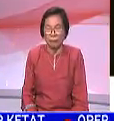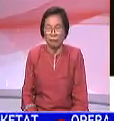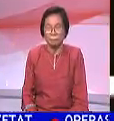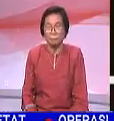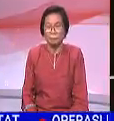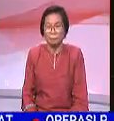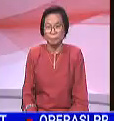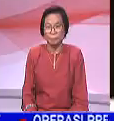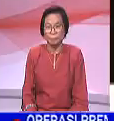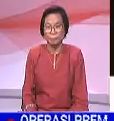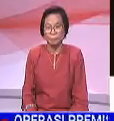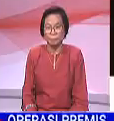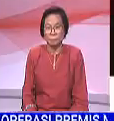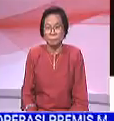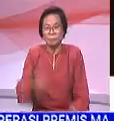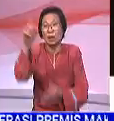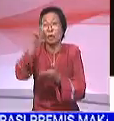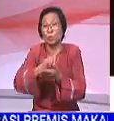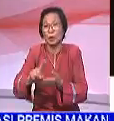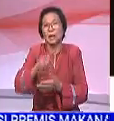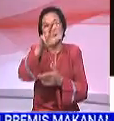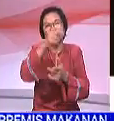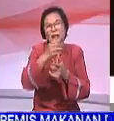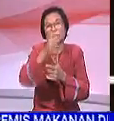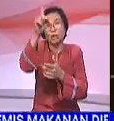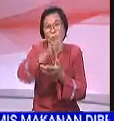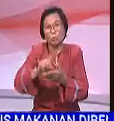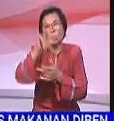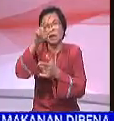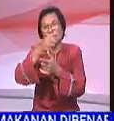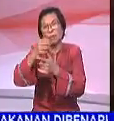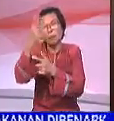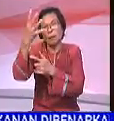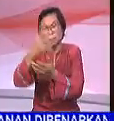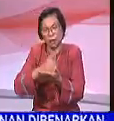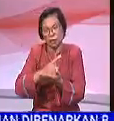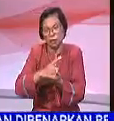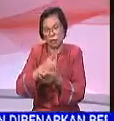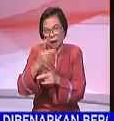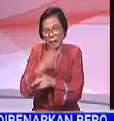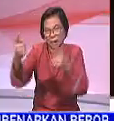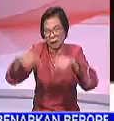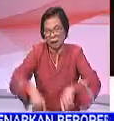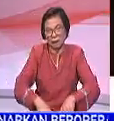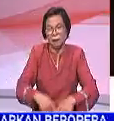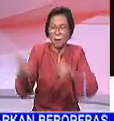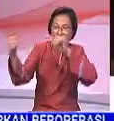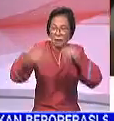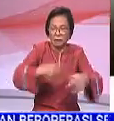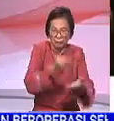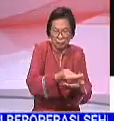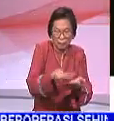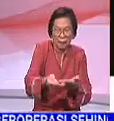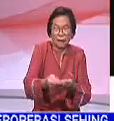kalau seminggu tu dua, tiga kali, empat kali seminggu lah. Empat kali seminggu, mari. Misalnya kalau mari beli hari ni